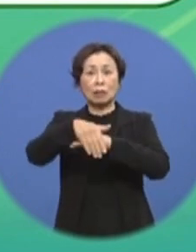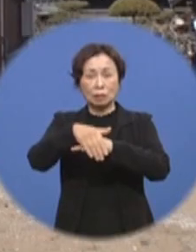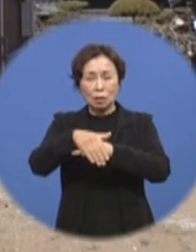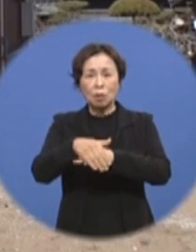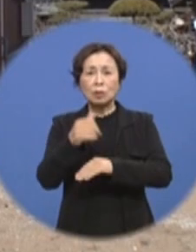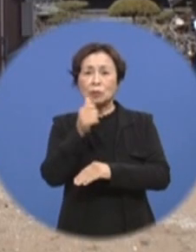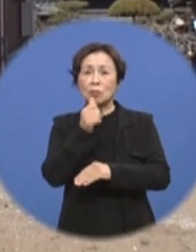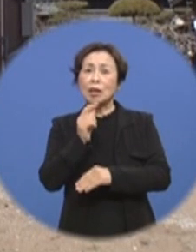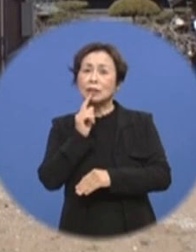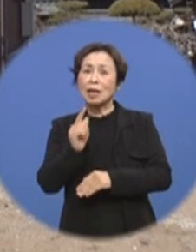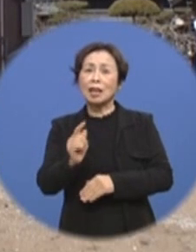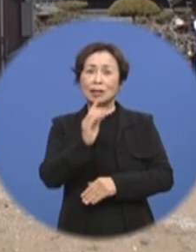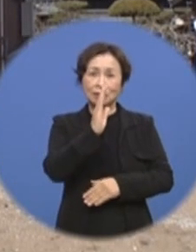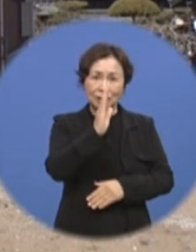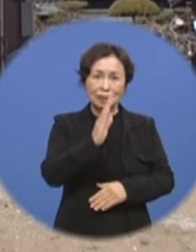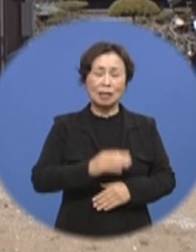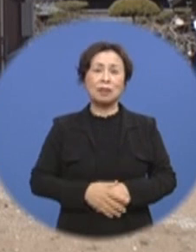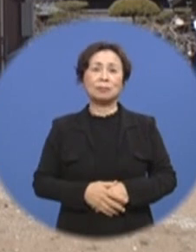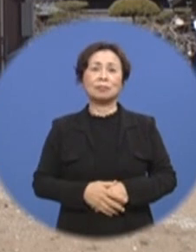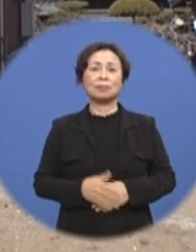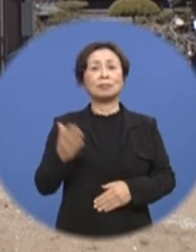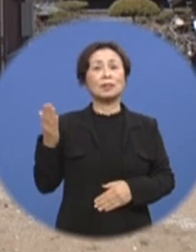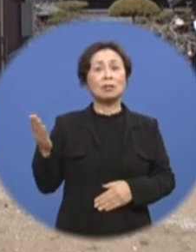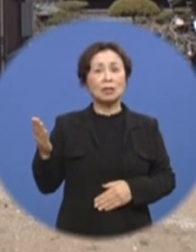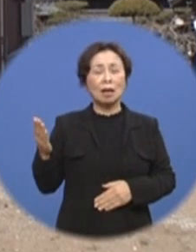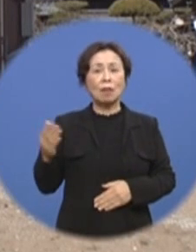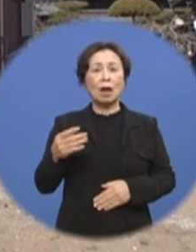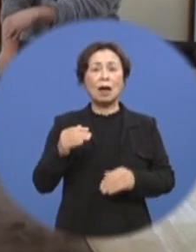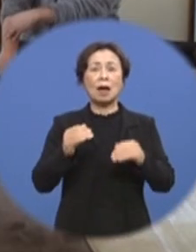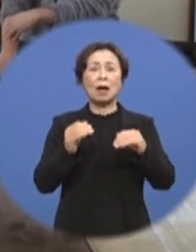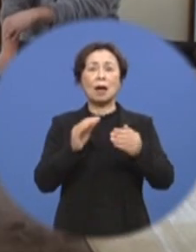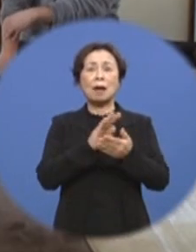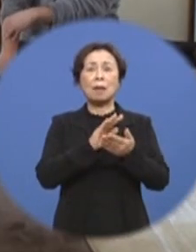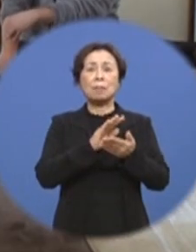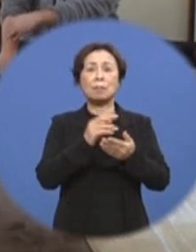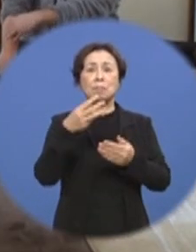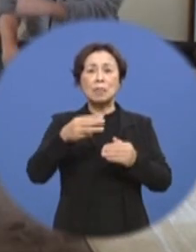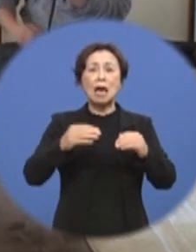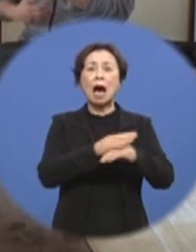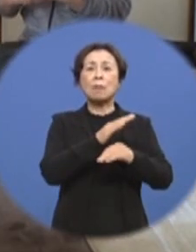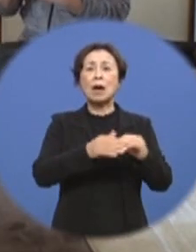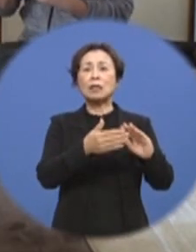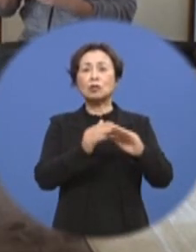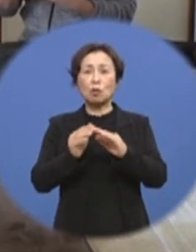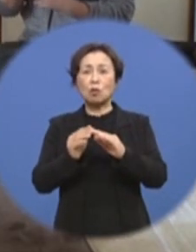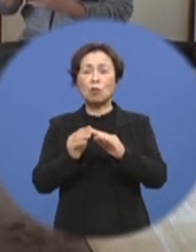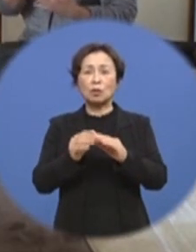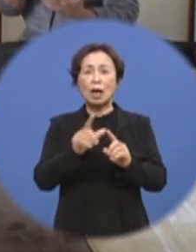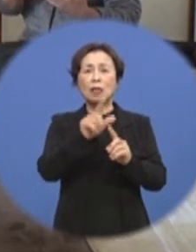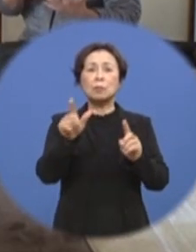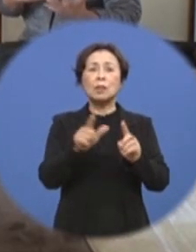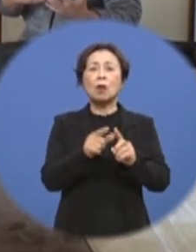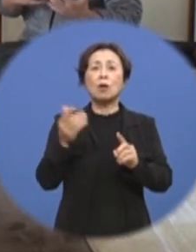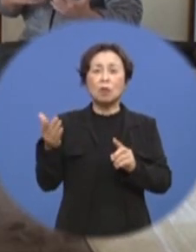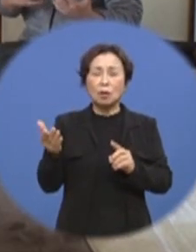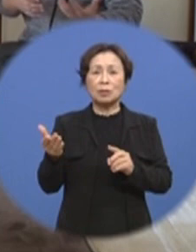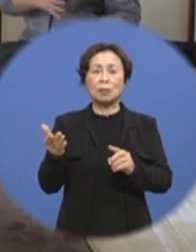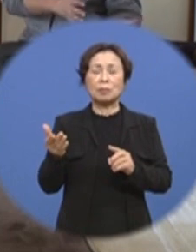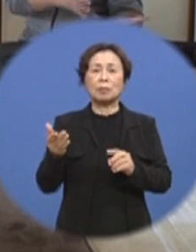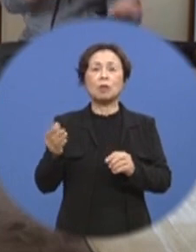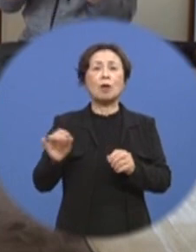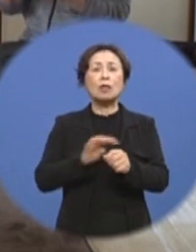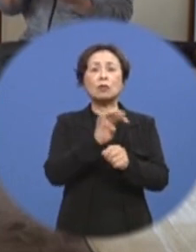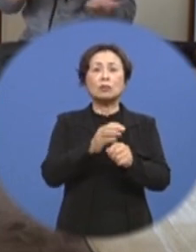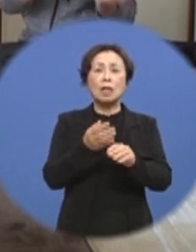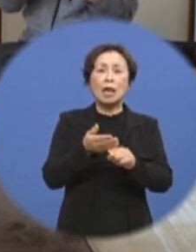ますこちらは美浜町の npo 法人日だりブレです40年以上にわたっ